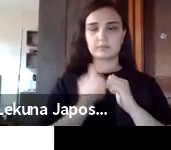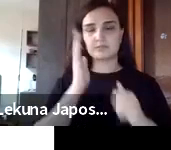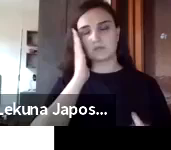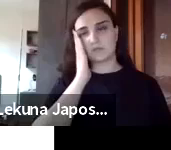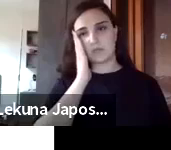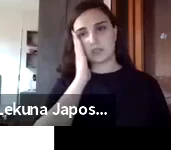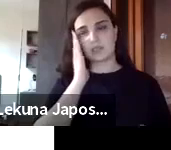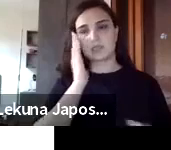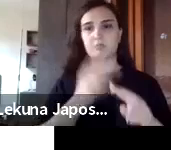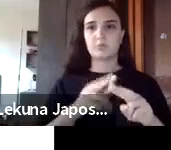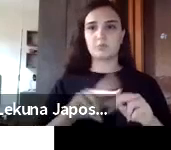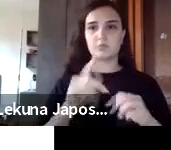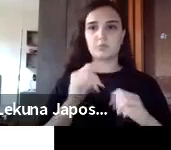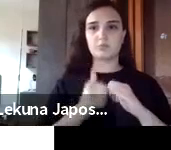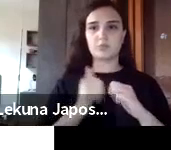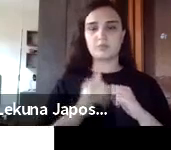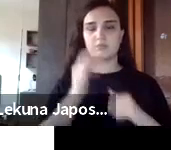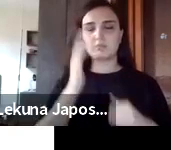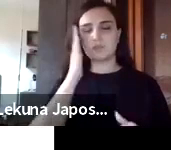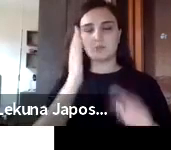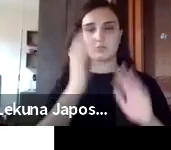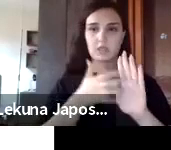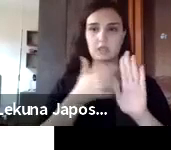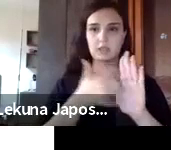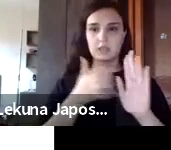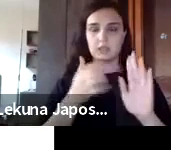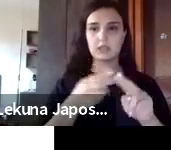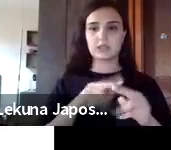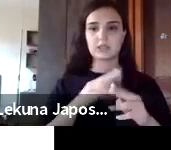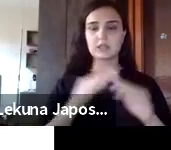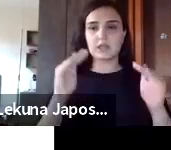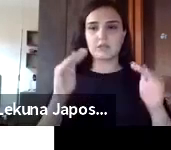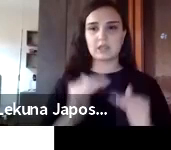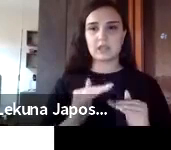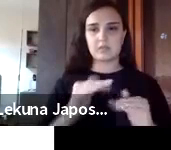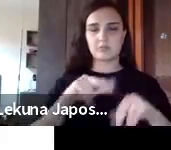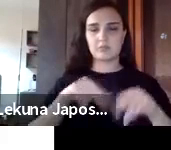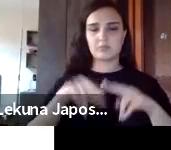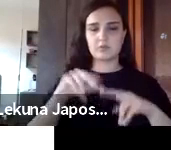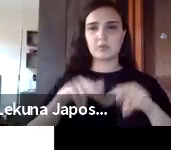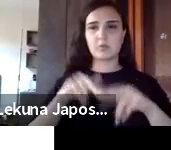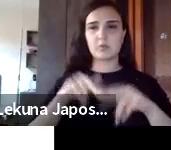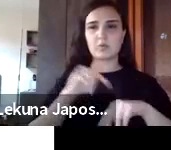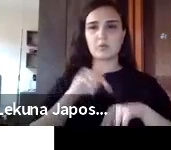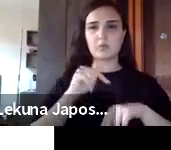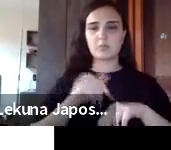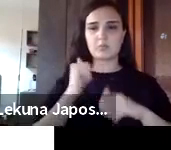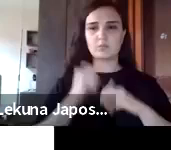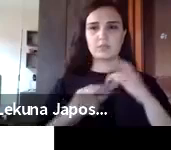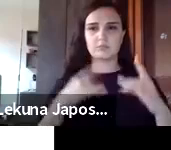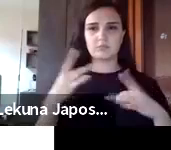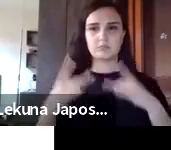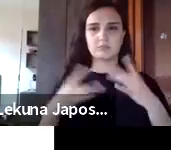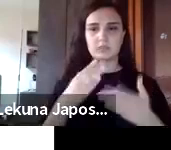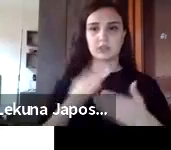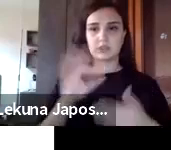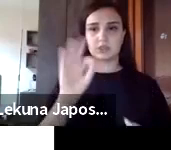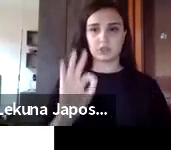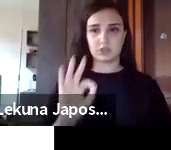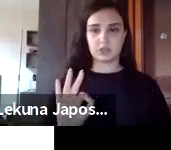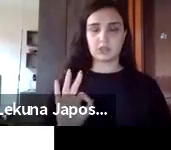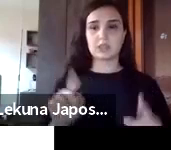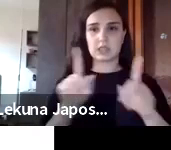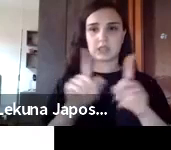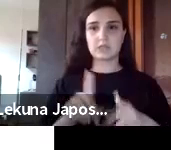მეძინება, იმიტომ რომ სულ გამოუძინებელი ვარ. ეს არის დაქვეითებული გუნება გაწყობილება, აი გაღიზიანებული არის ხშირად, რაც სხვათა შორის